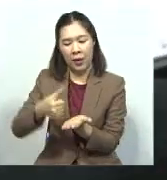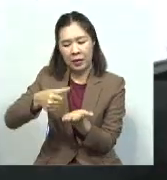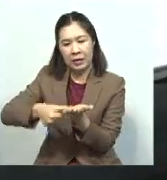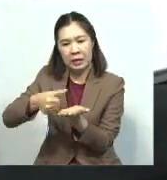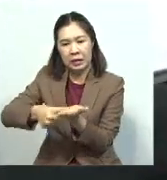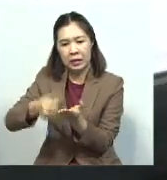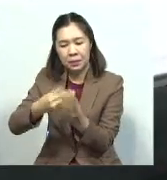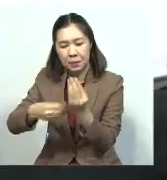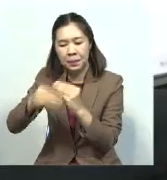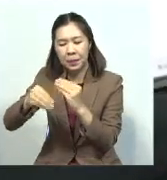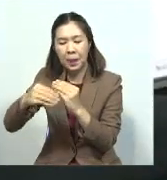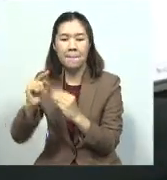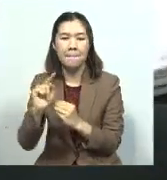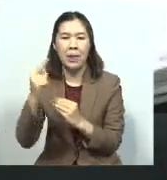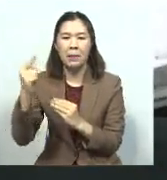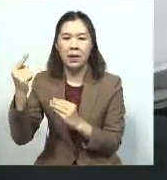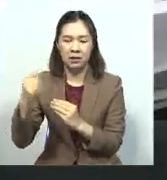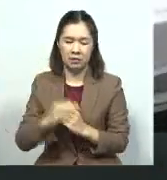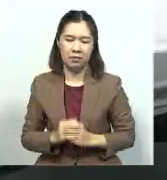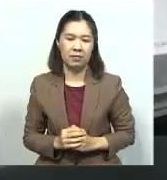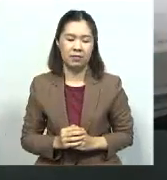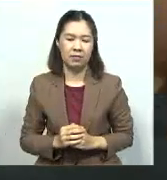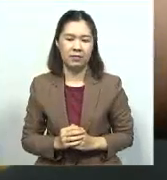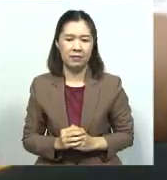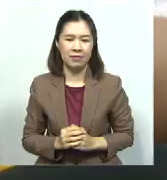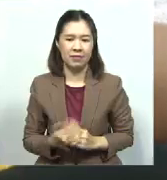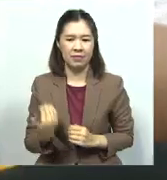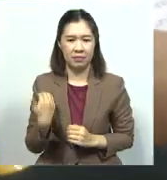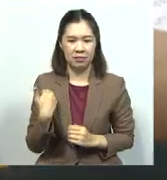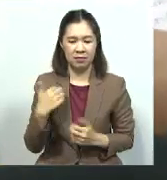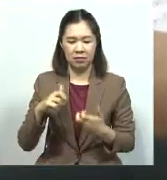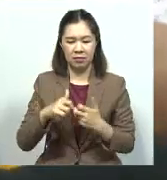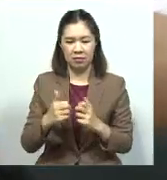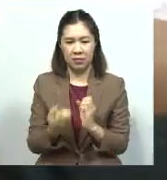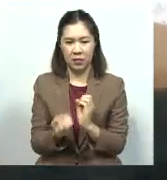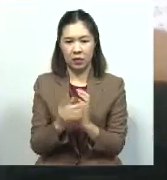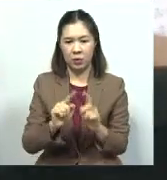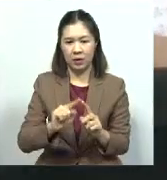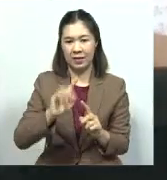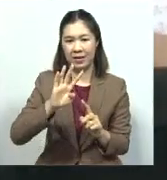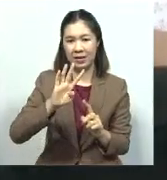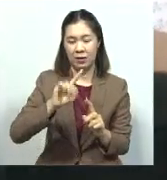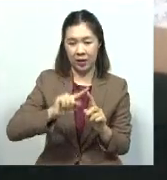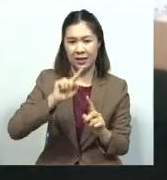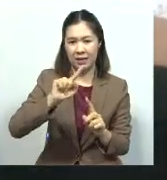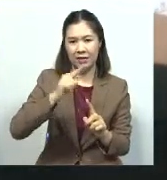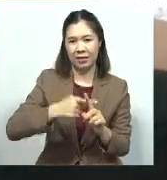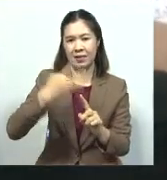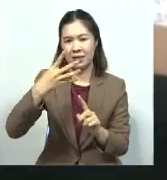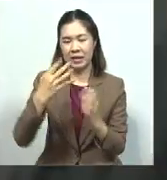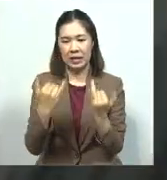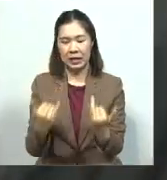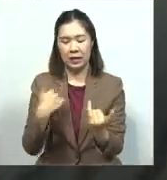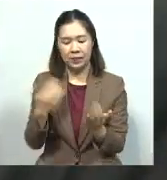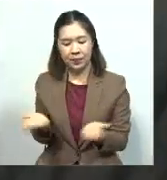หลักเกณฑ์การกำกับดูแลสินเชื่อเพื่อที่อยู่อาศัยที่จะมีผลในวันที่1เมษายนนี้และก็การส่งเสริ